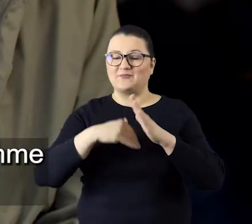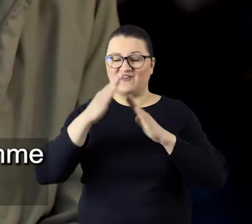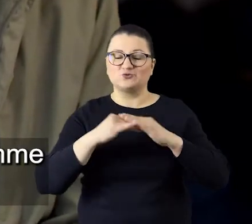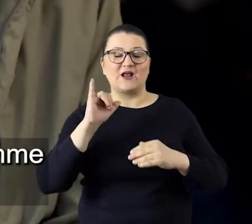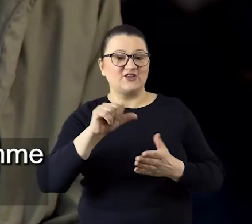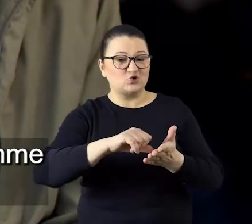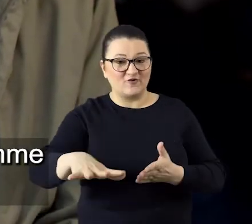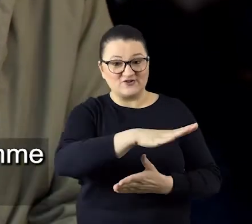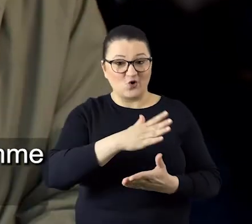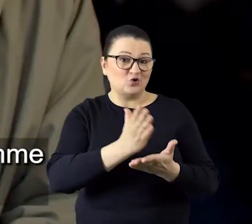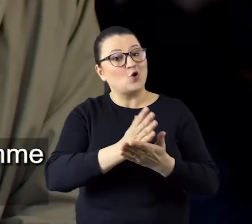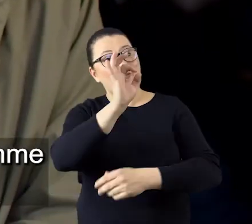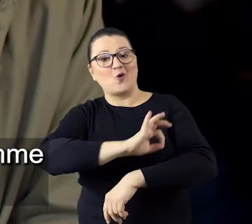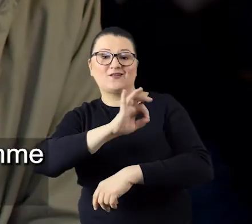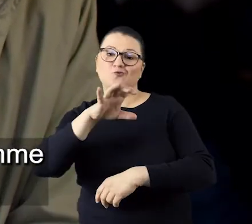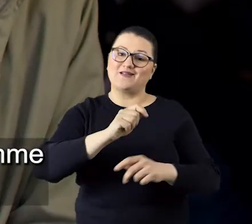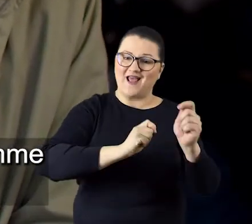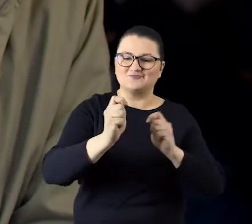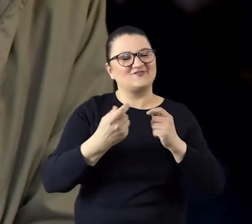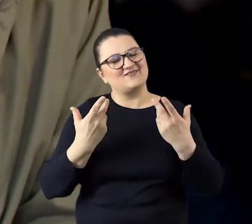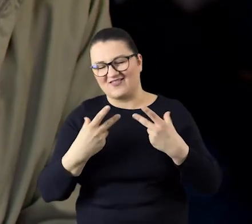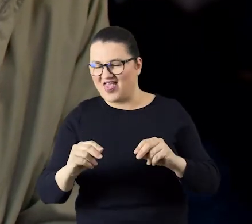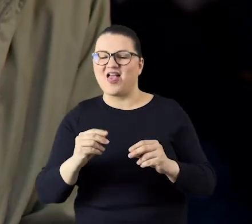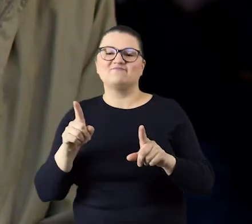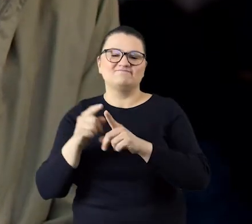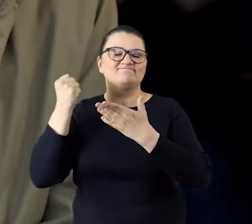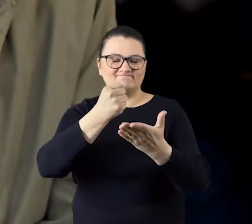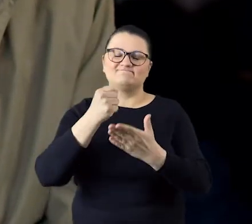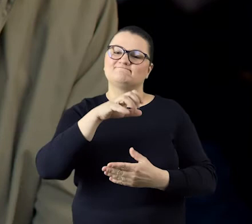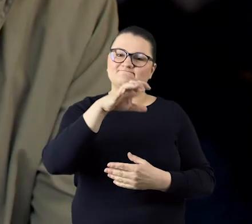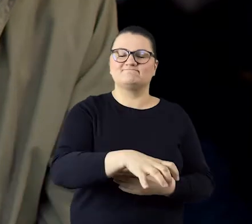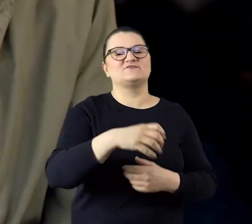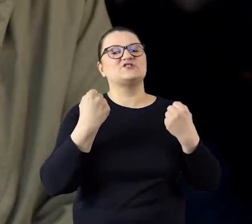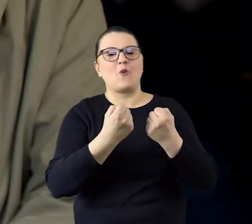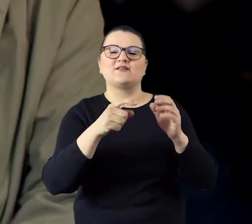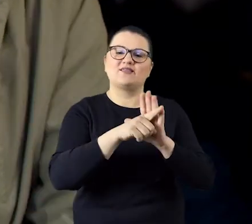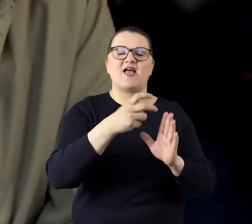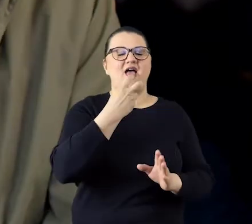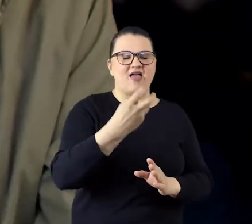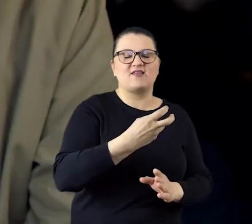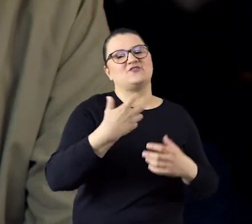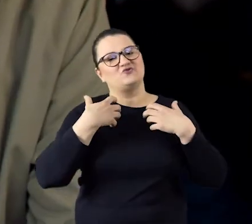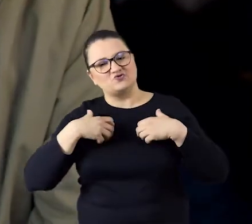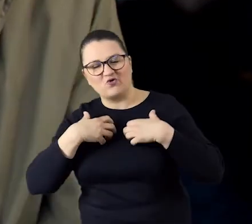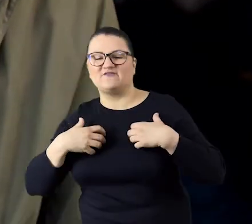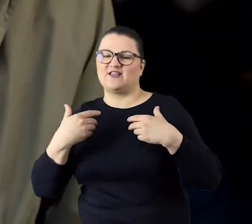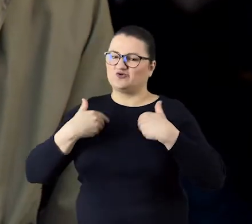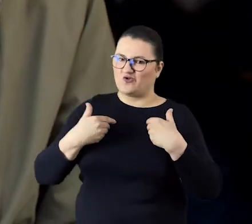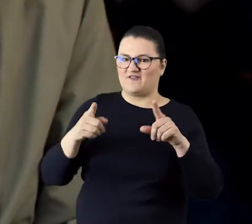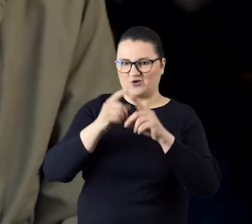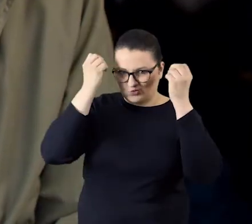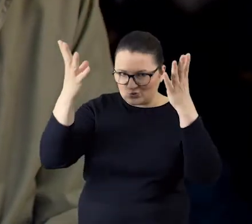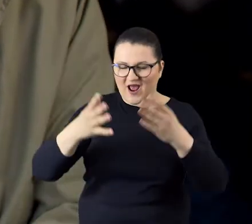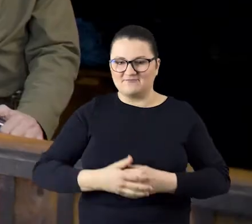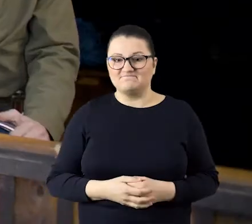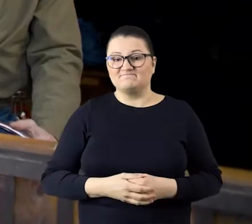Program Infrastruktura i Środowisko to nie tylko projekty transportowe. Z jego środków finansowane są również działania na rzecz sektorów energetyki, środowiska, zdrowia